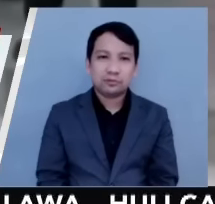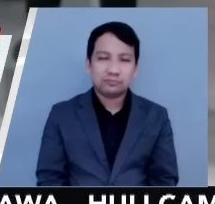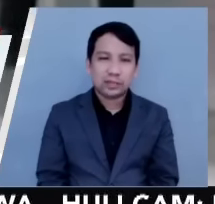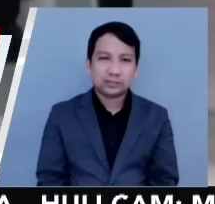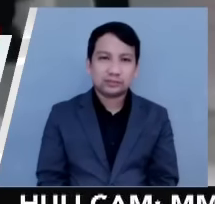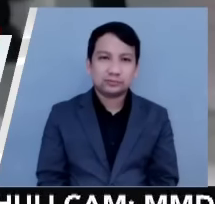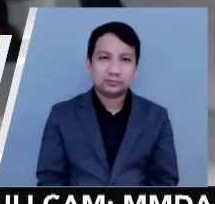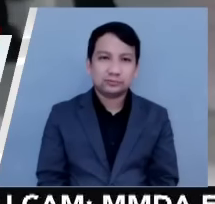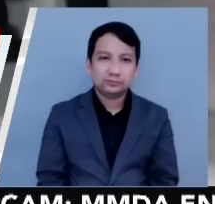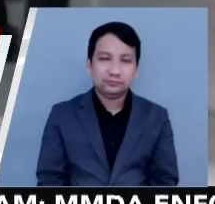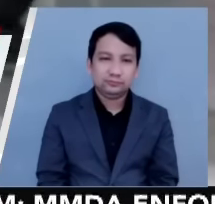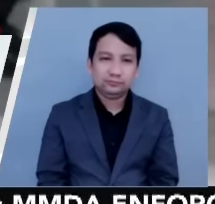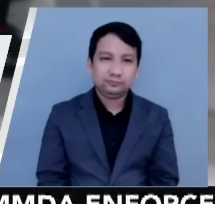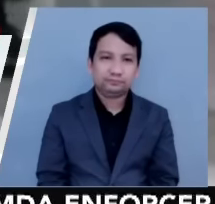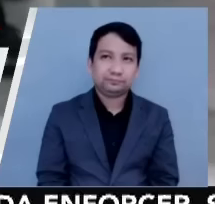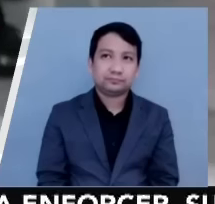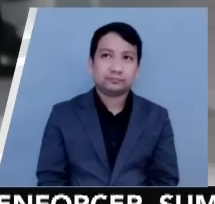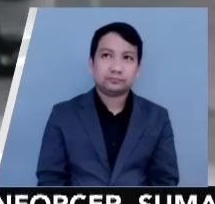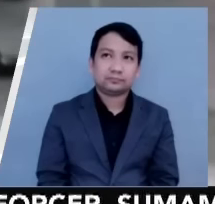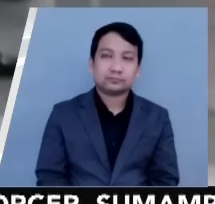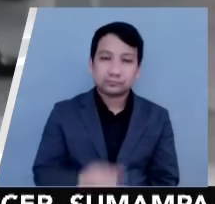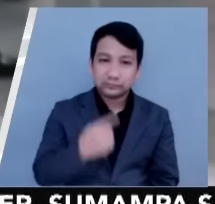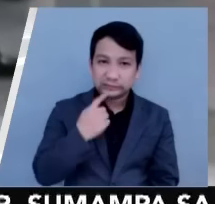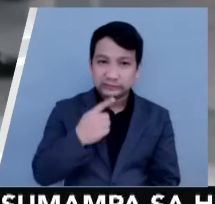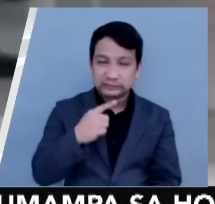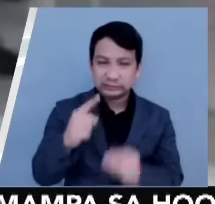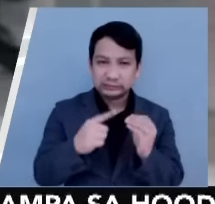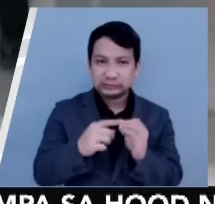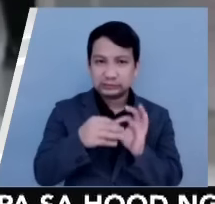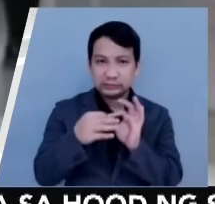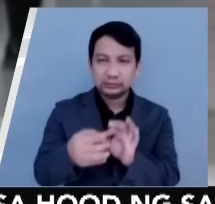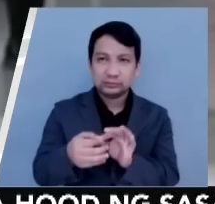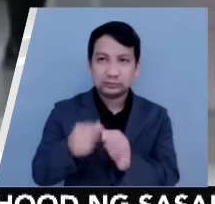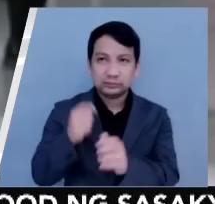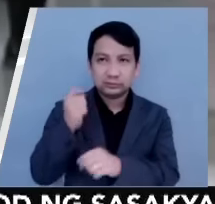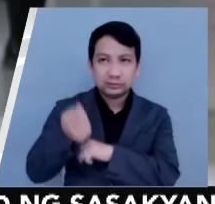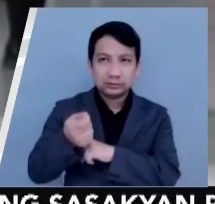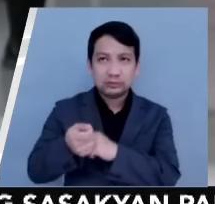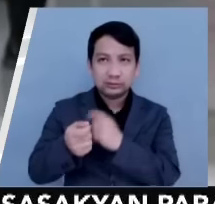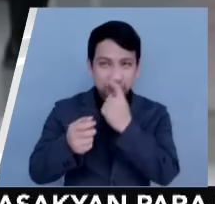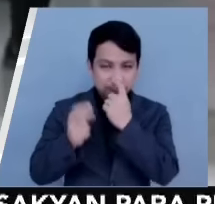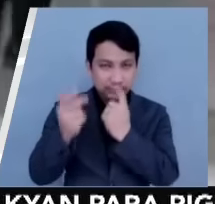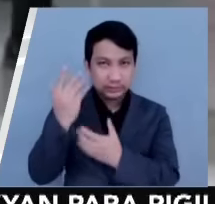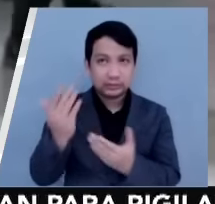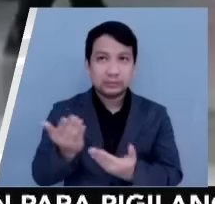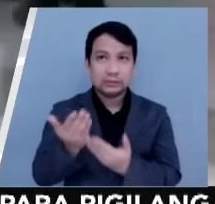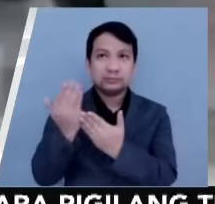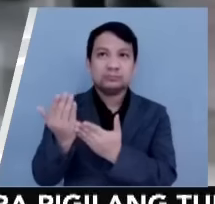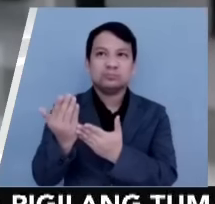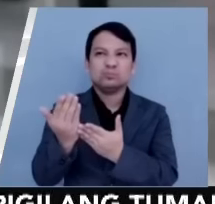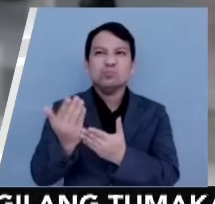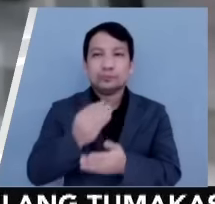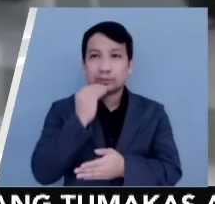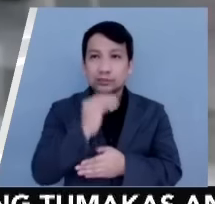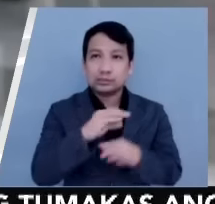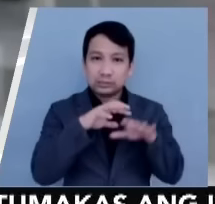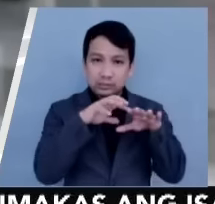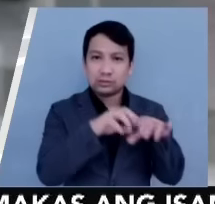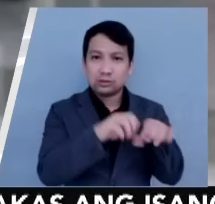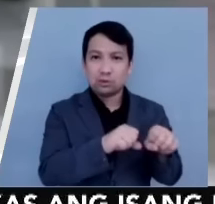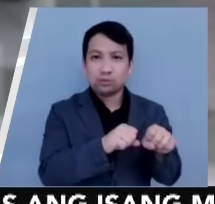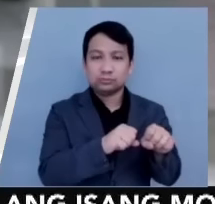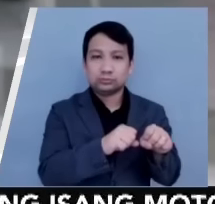Vicky, wala pang kalahating oras ang pagdinig tungkol sa mga illegal na pogo dito sa kamera. Ay may panukala agad na i-cite for contempt itong